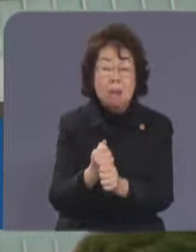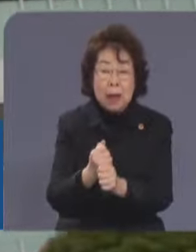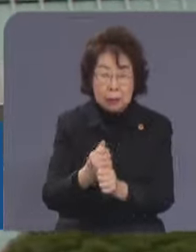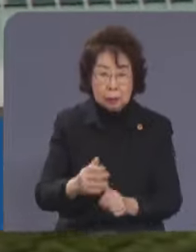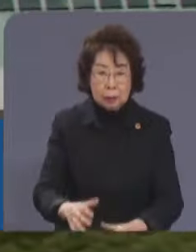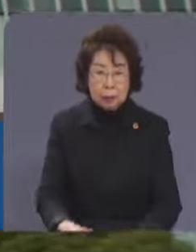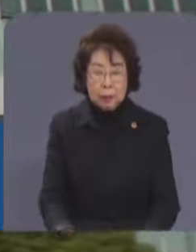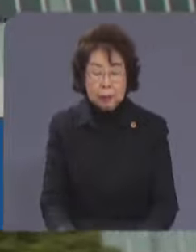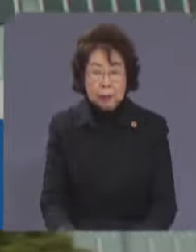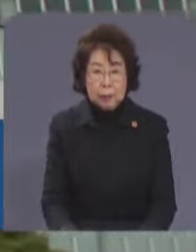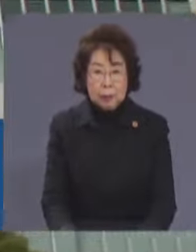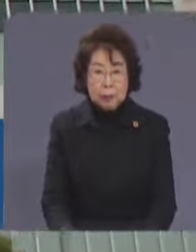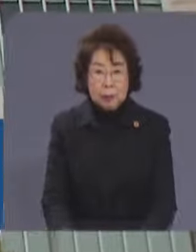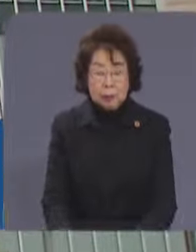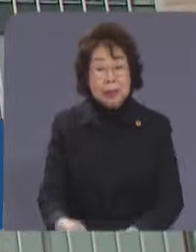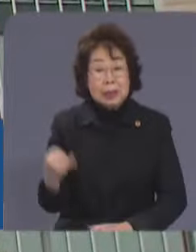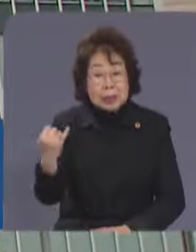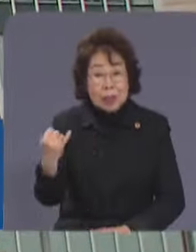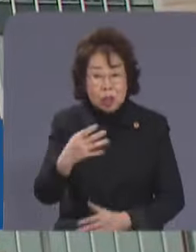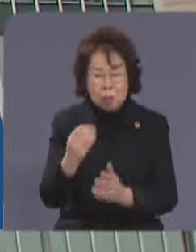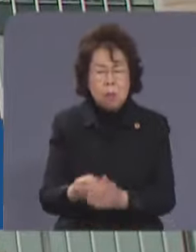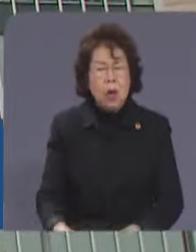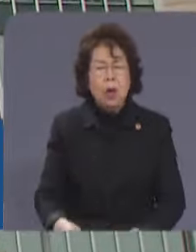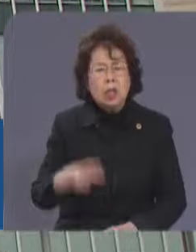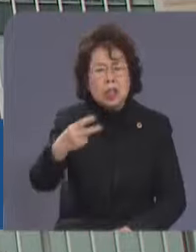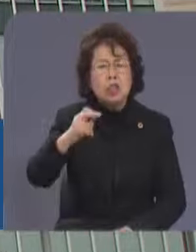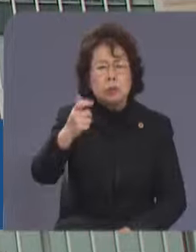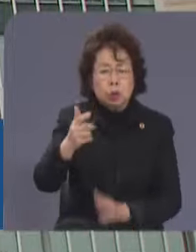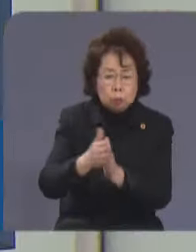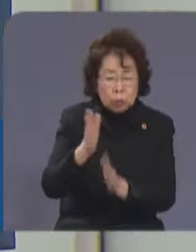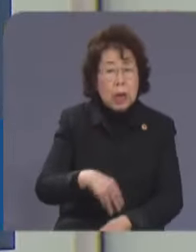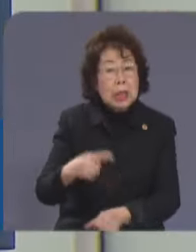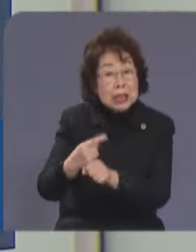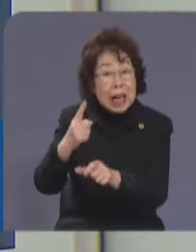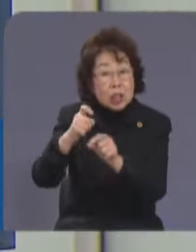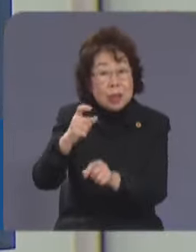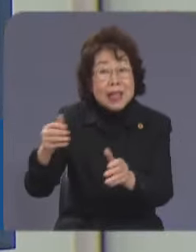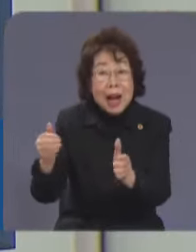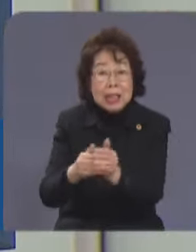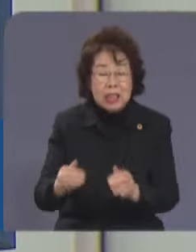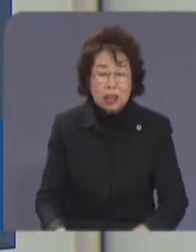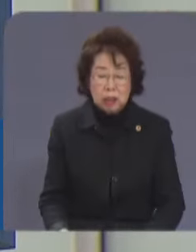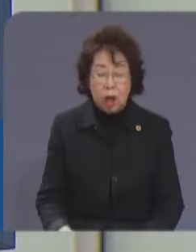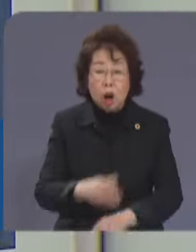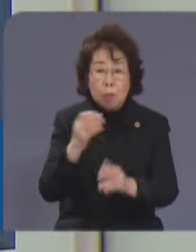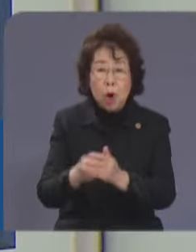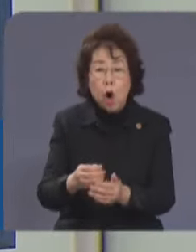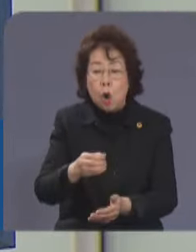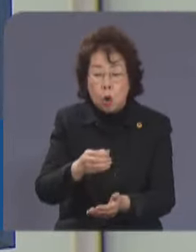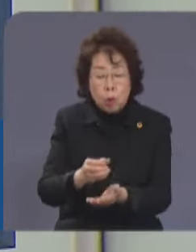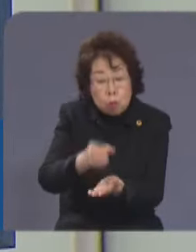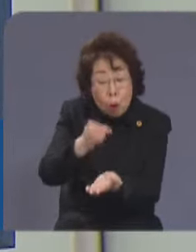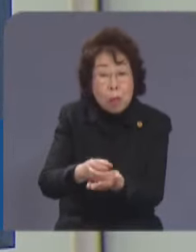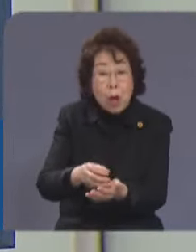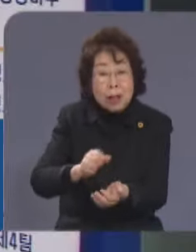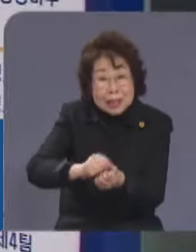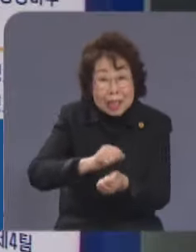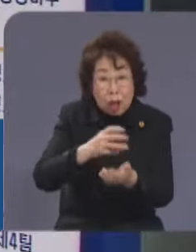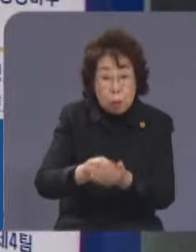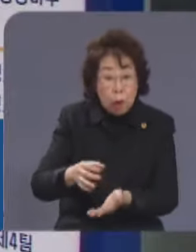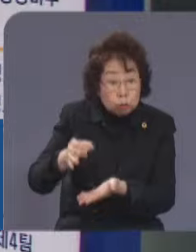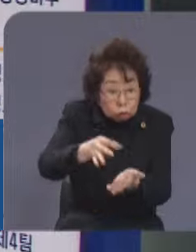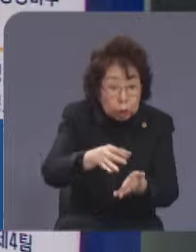구속영장을 신청했습니다. 이 여성은 2016년부터 지난해 11월까지 공병 세척 사업에 투자하면